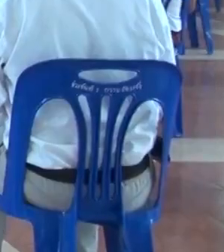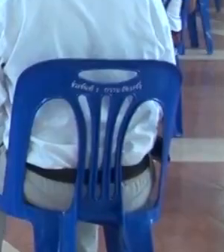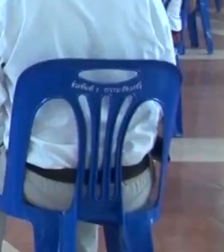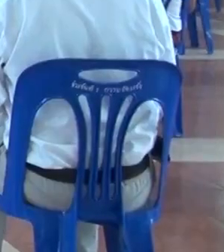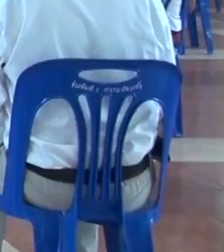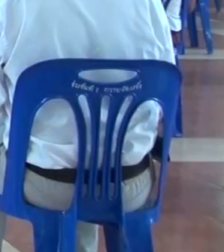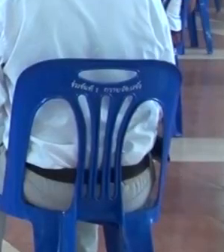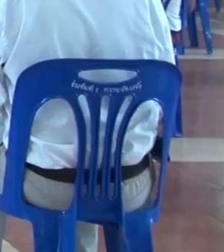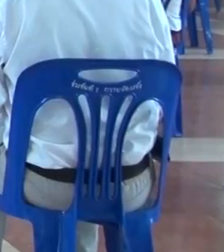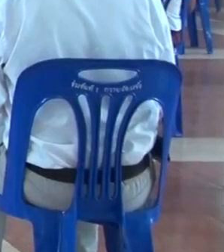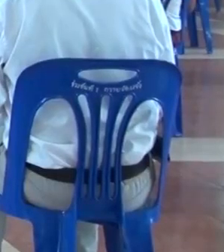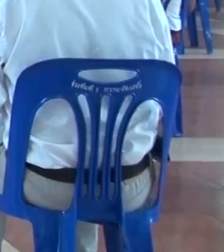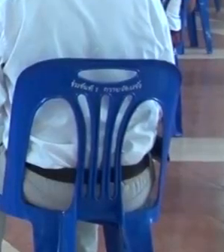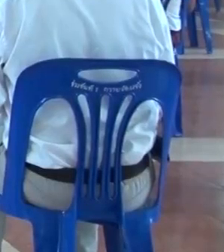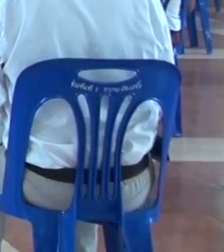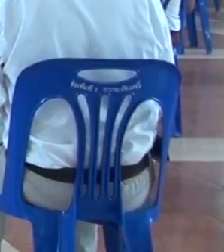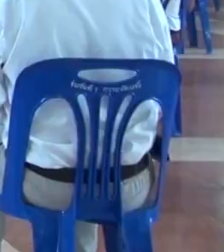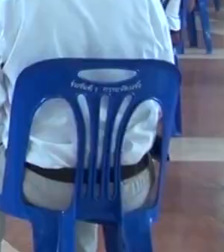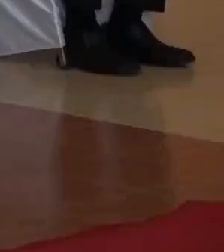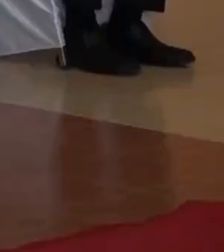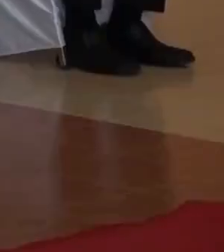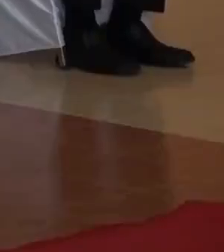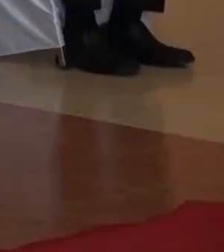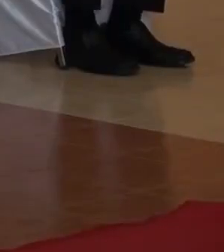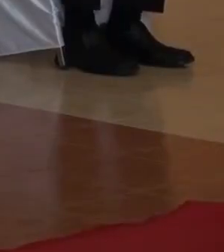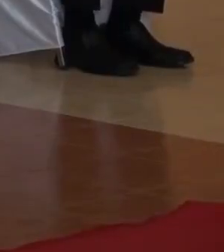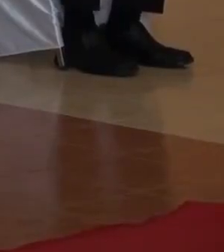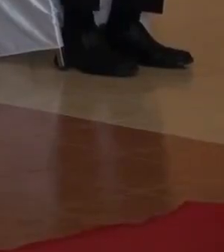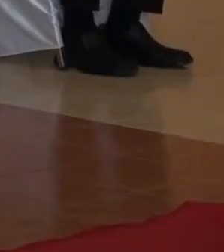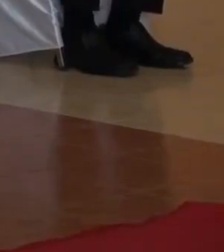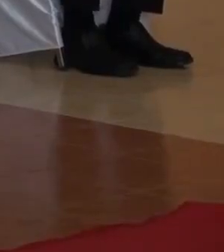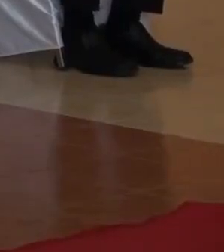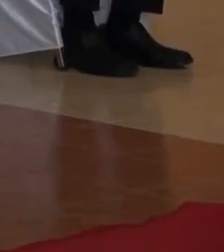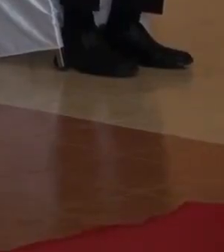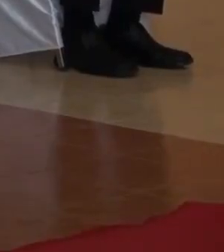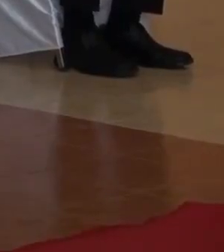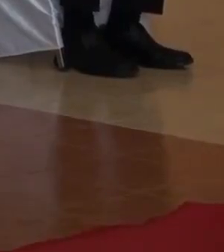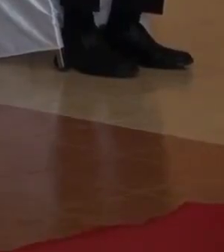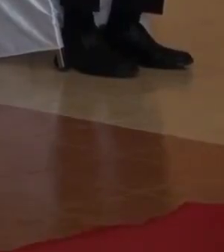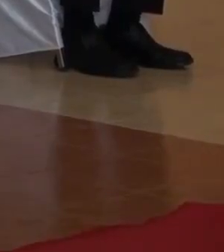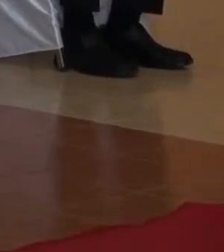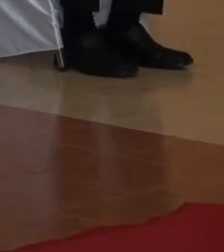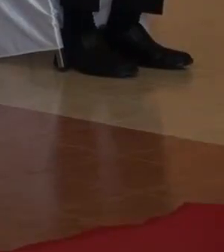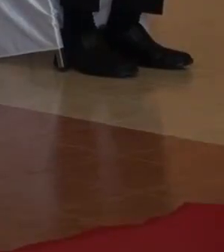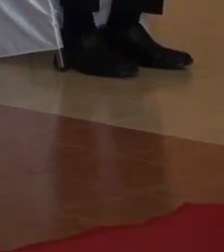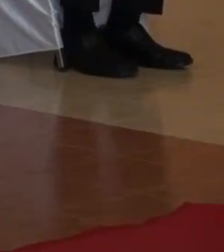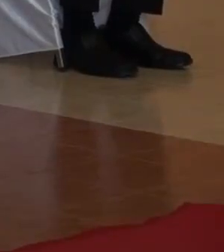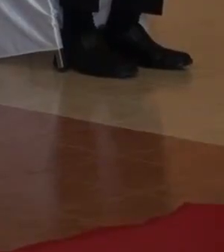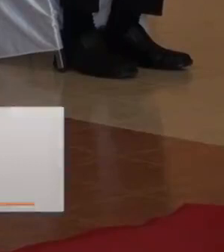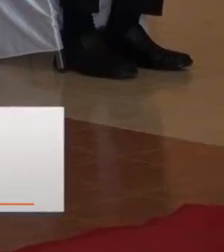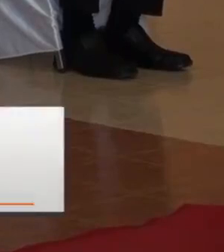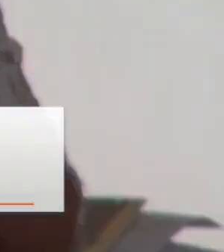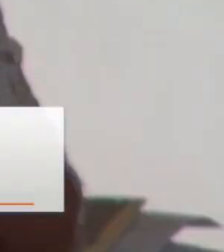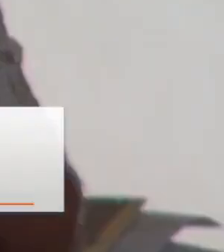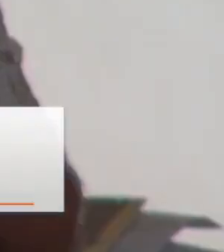ที่หอประชุมโรงเรียนแจ้งวิทยาอำเภอเมืองสงขลานางสุรีพันธ์ณสงขลารองผู้ว่าราชการจังหวัดสงขลาเป็นประธานใน